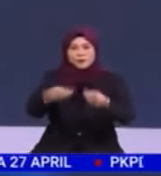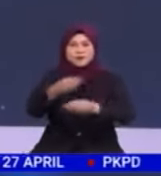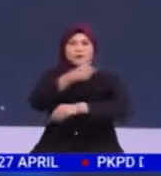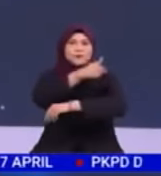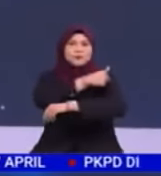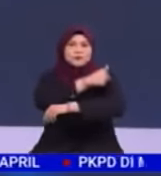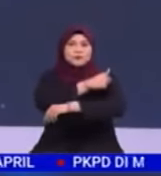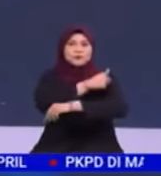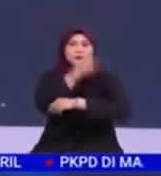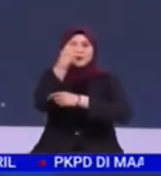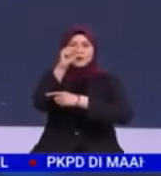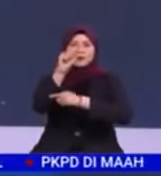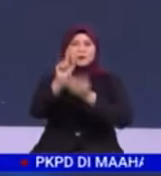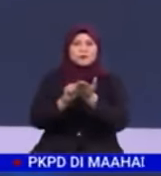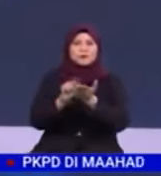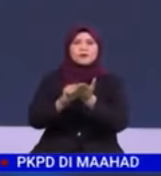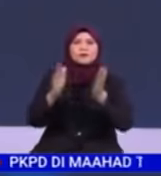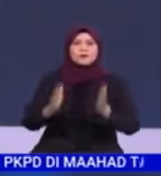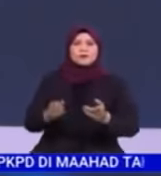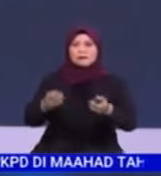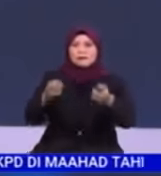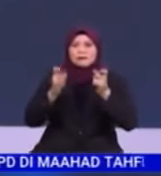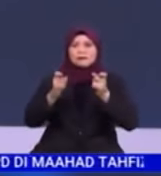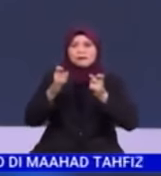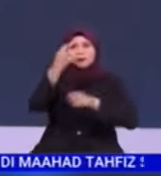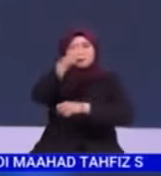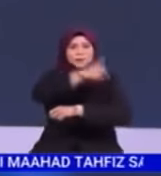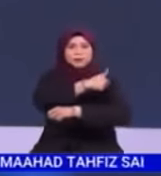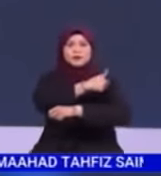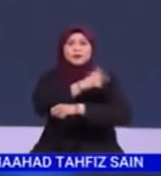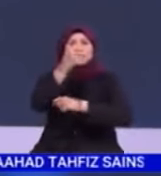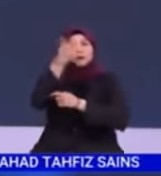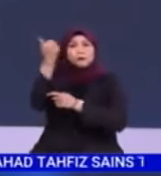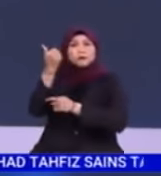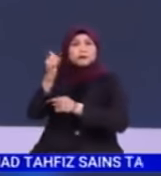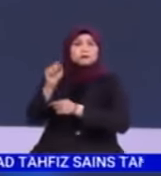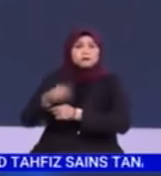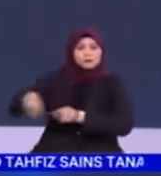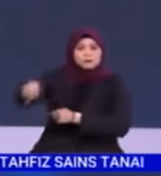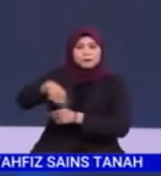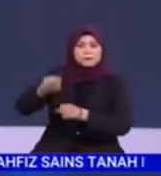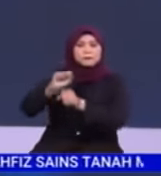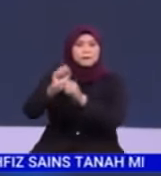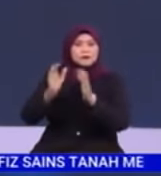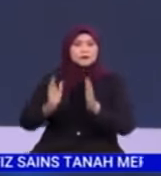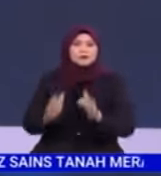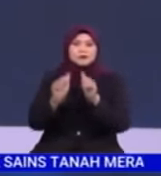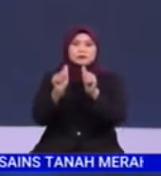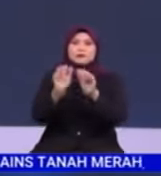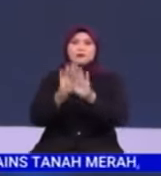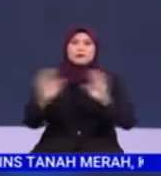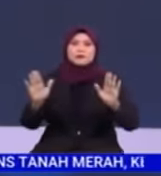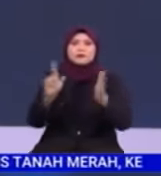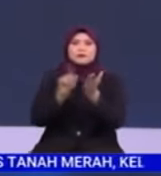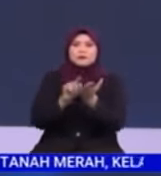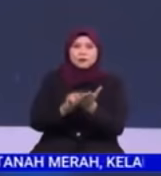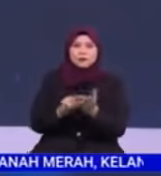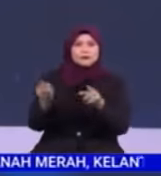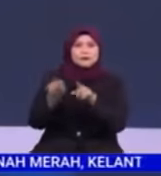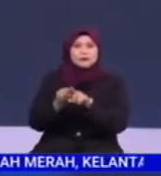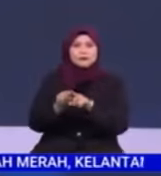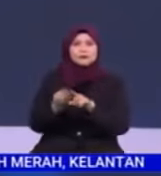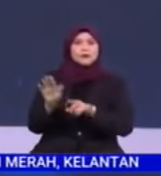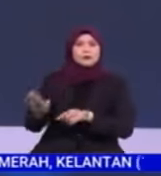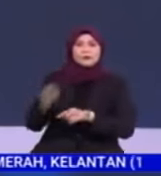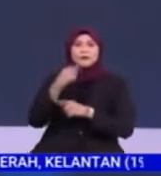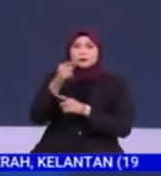vaksin kepada pengamat dia disegerakan memadamkan mereka sebahagian daripada petugas kepolisian hadapan katanya beliau telah